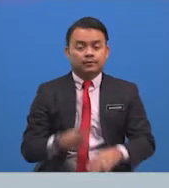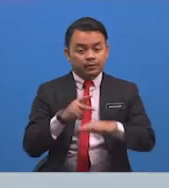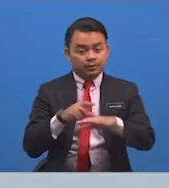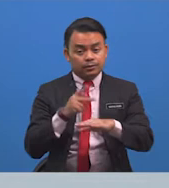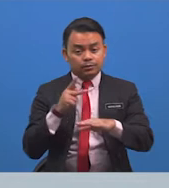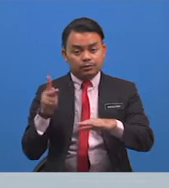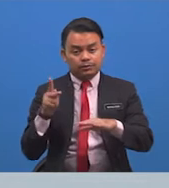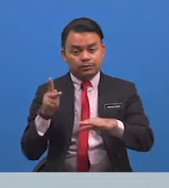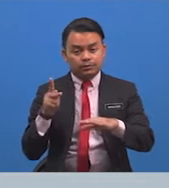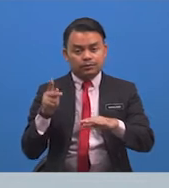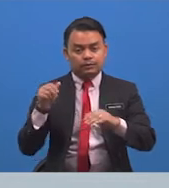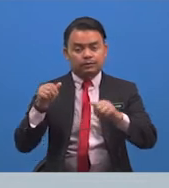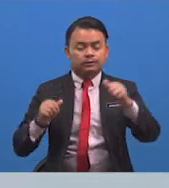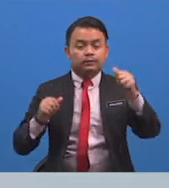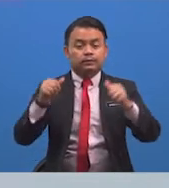menggunakan pengangkutan awam,